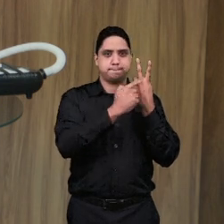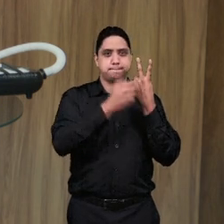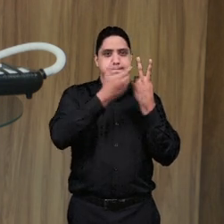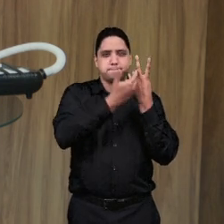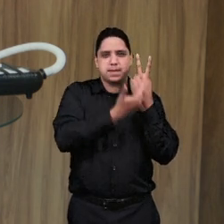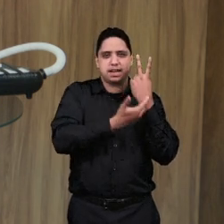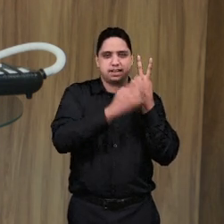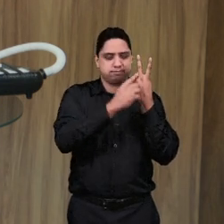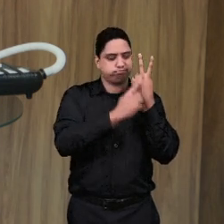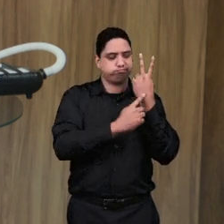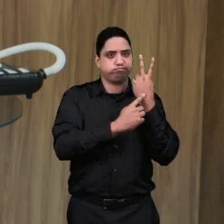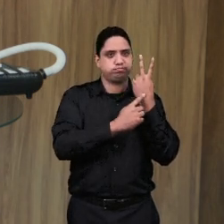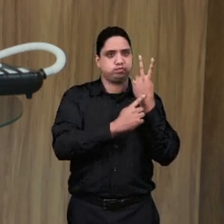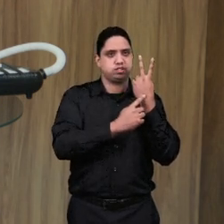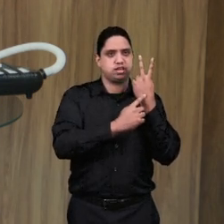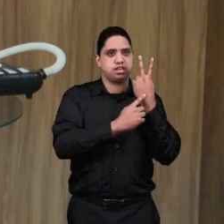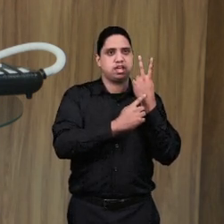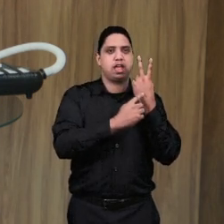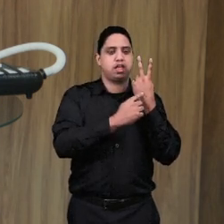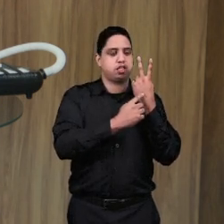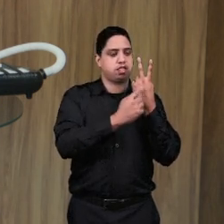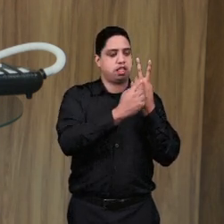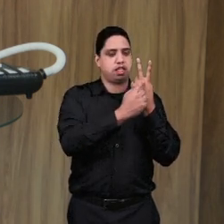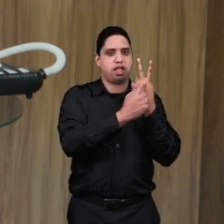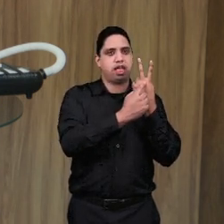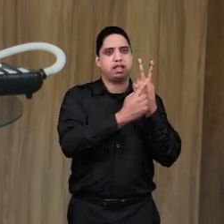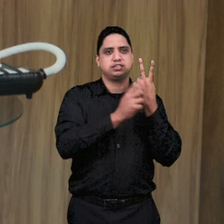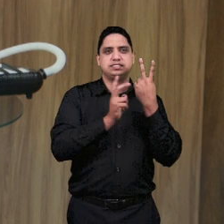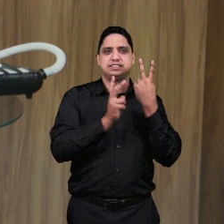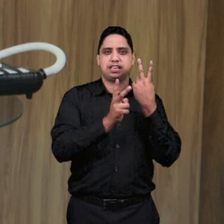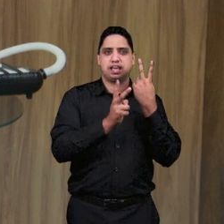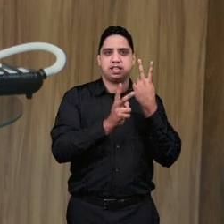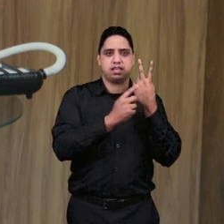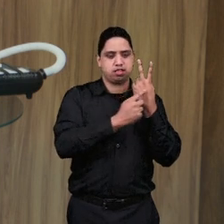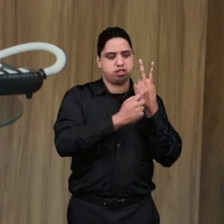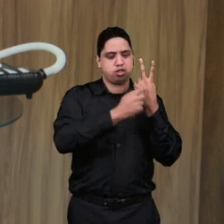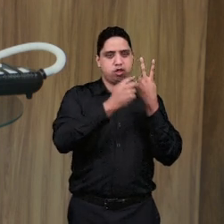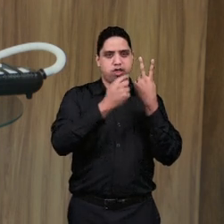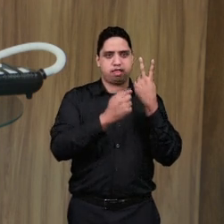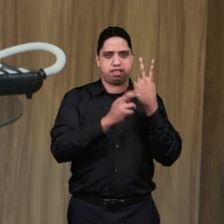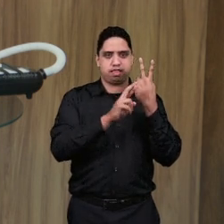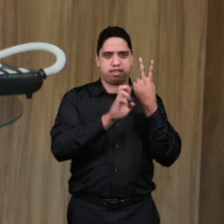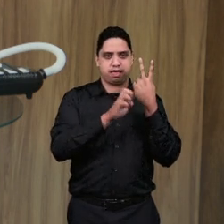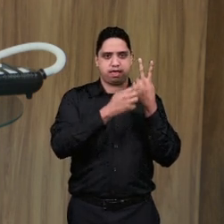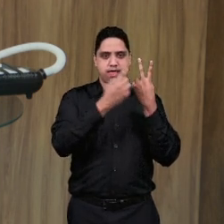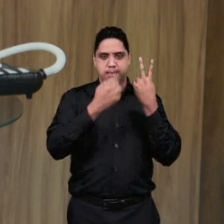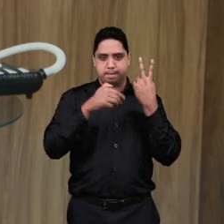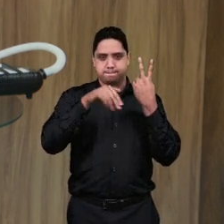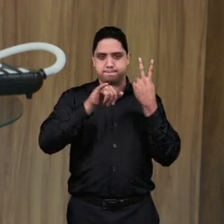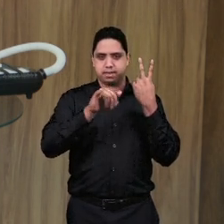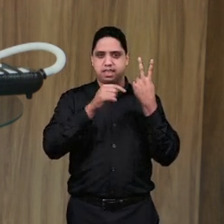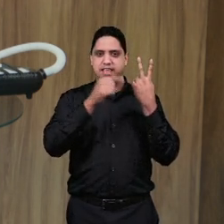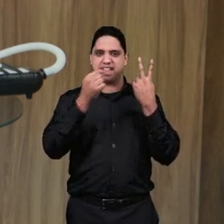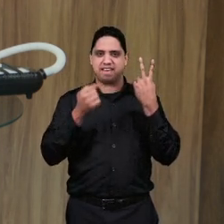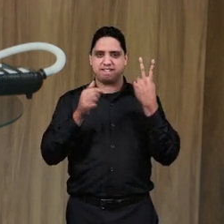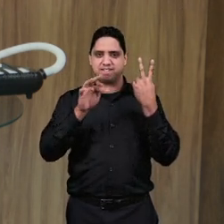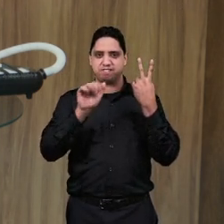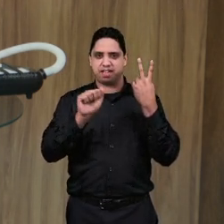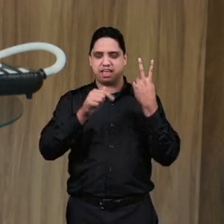les sons de notes. Do, Ré, Mi, Fa, Sol, La, Si,